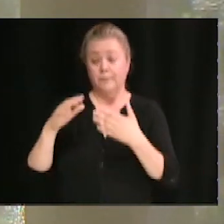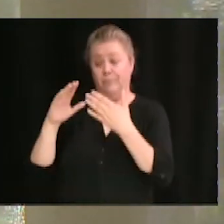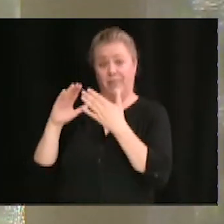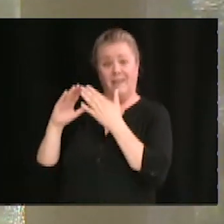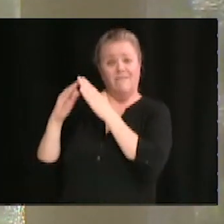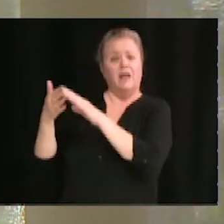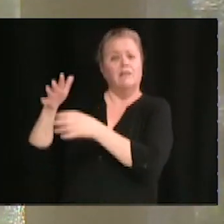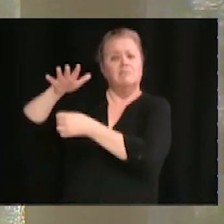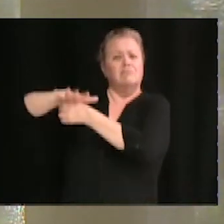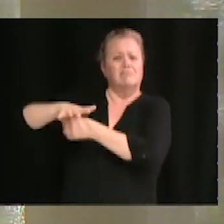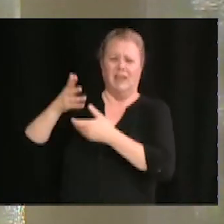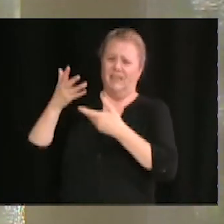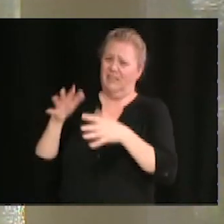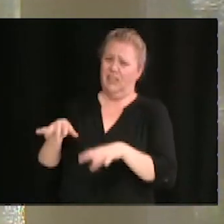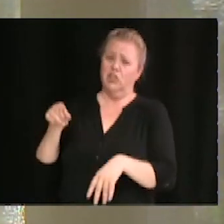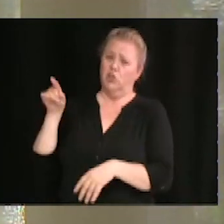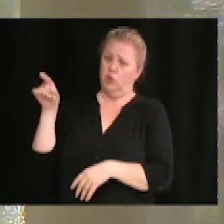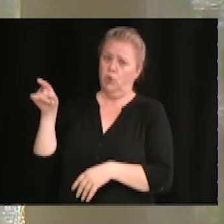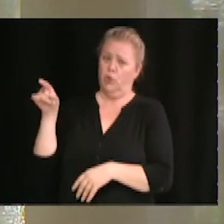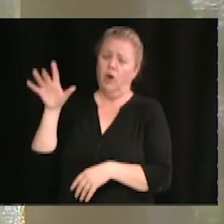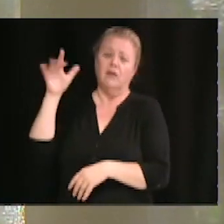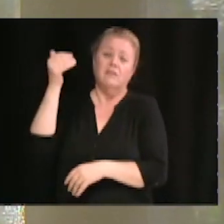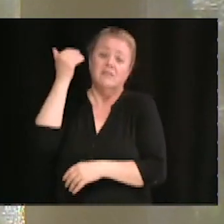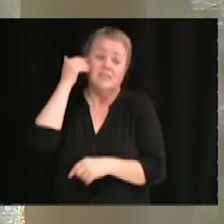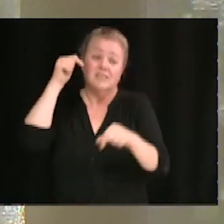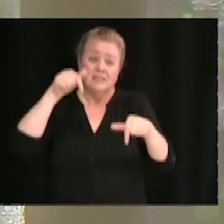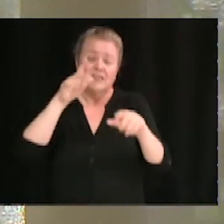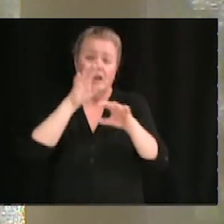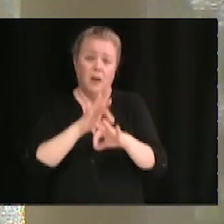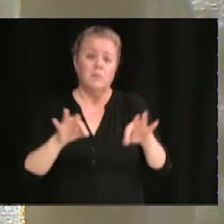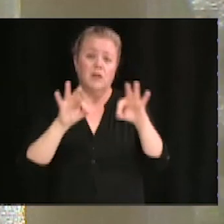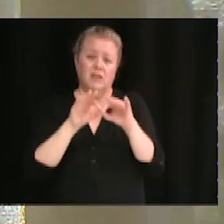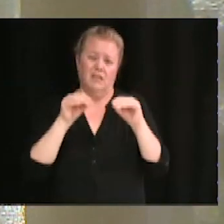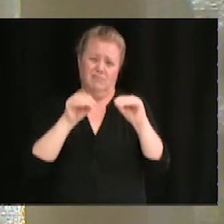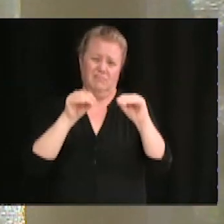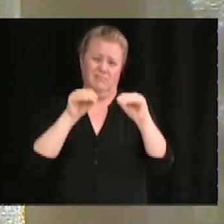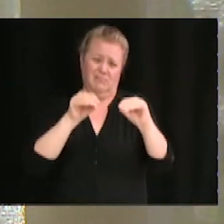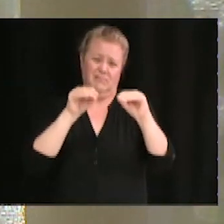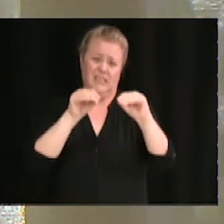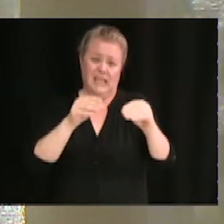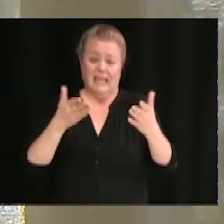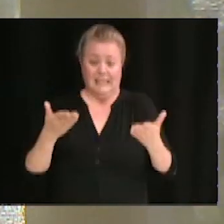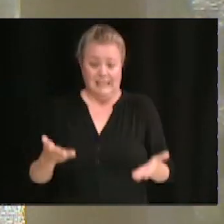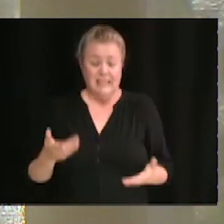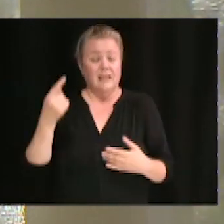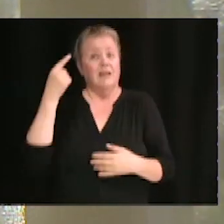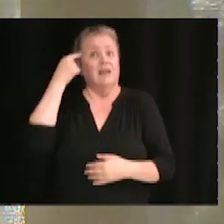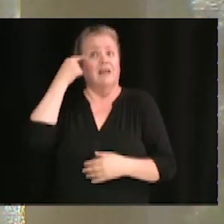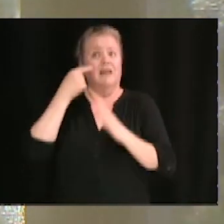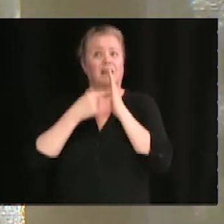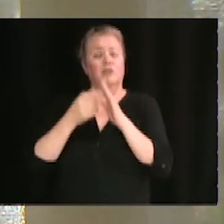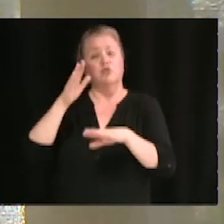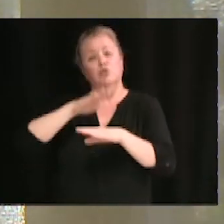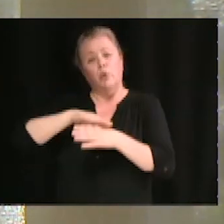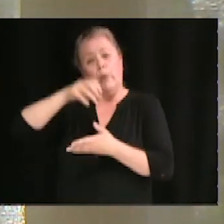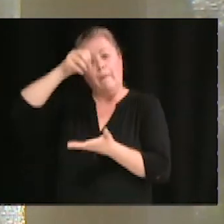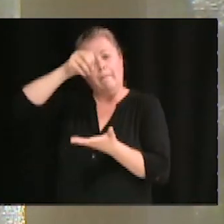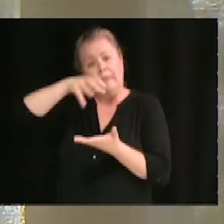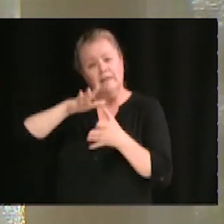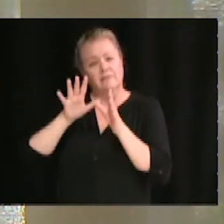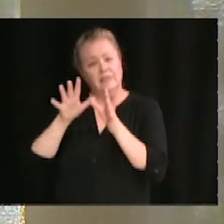concernant, évidemment, l'importance de l'éducation, qu'on pense à la planification stratégique, bien sûr, où on parle